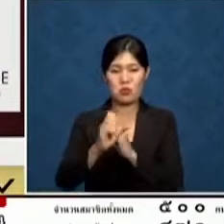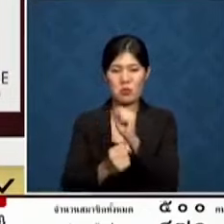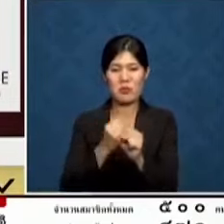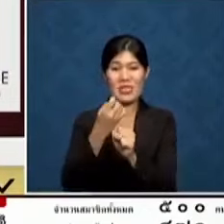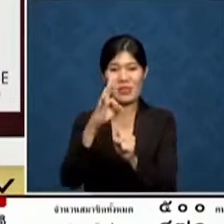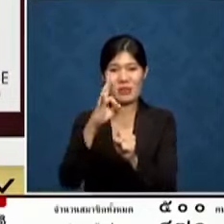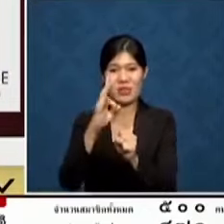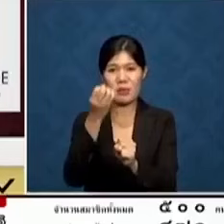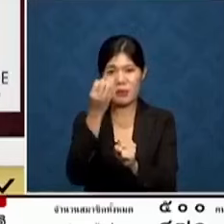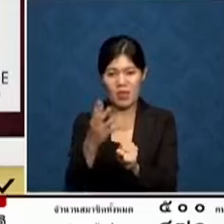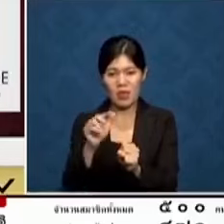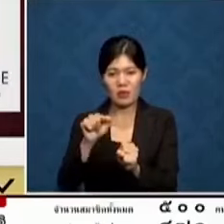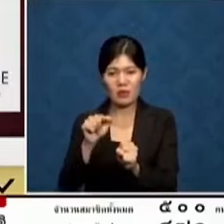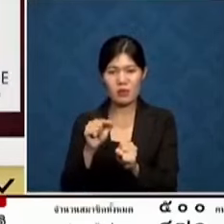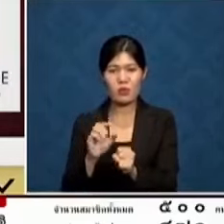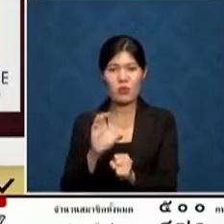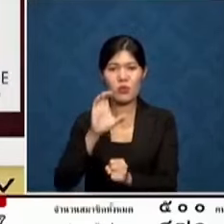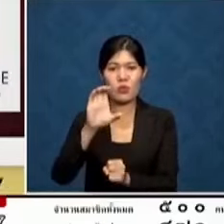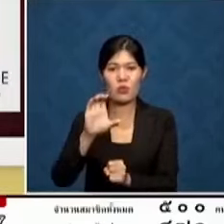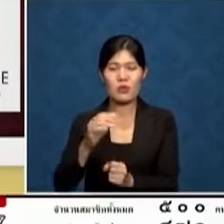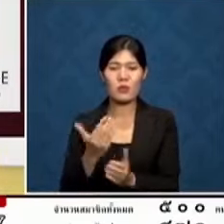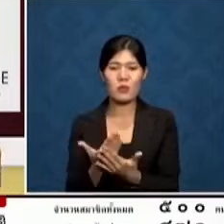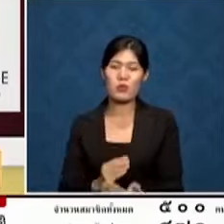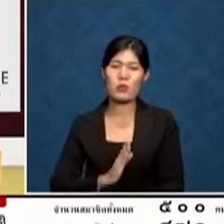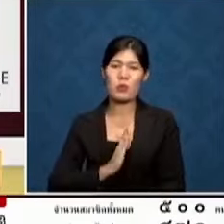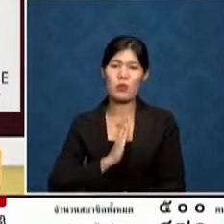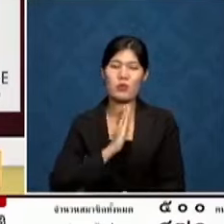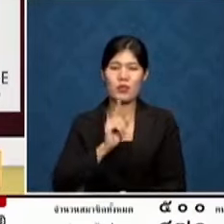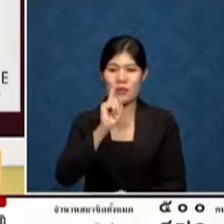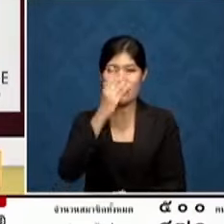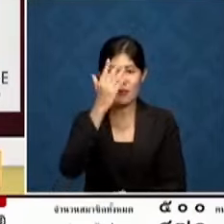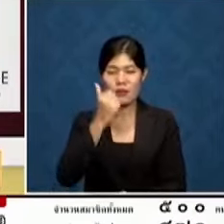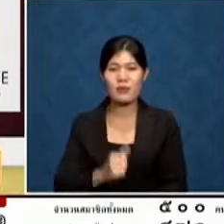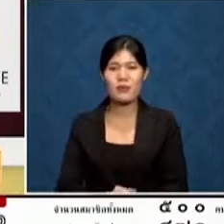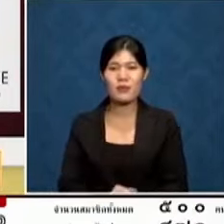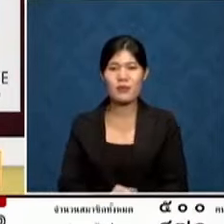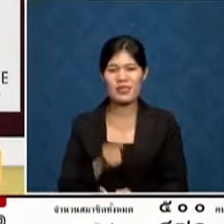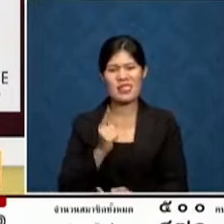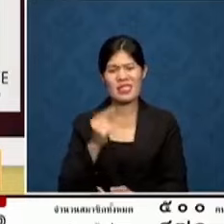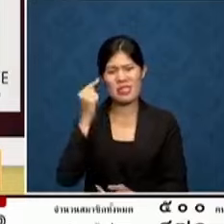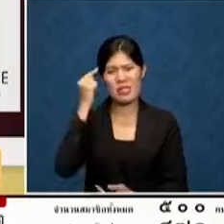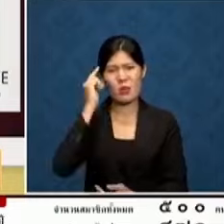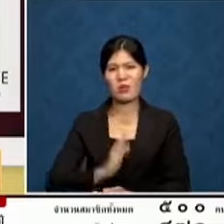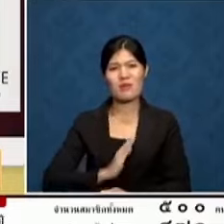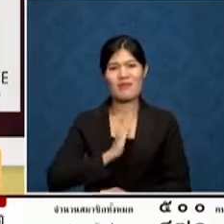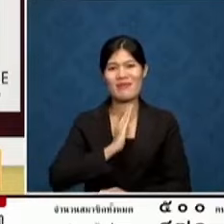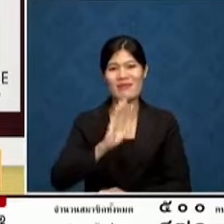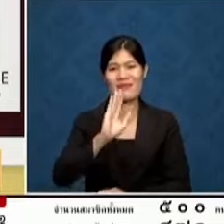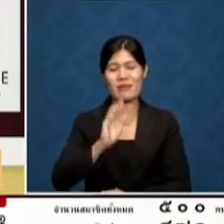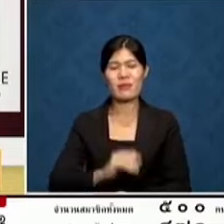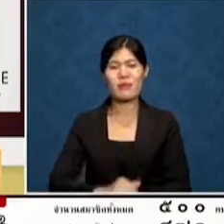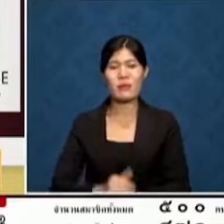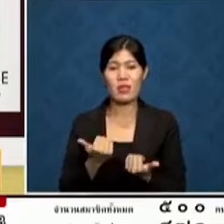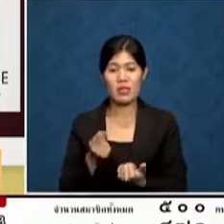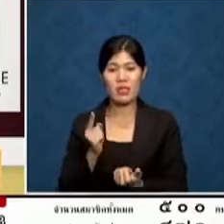พพี่น้องที่อยู่ต่างจังหวัดคงเคยเล่นน้ำ ค่ะ เคยเล่นน้ำใช่ไหมแล้วก็ตีโป่งนุ่งผ้ า ถุงตีโป่ง